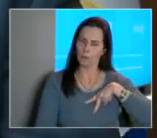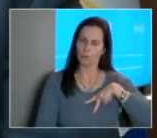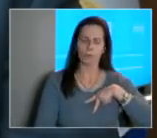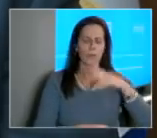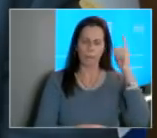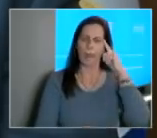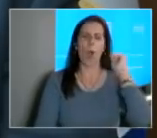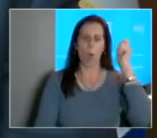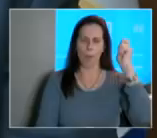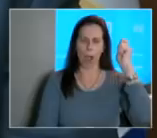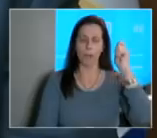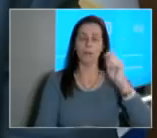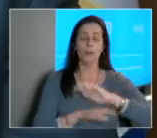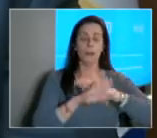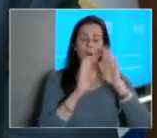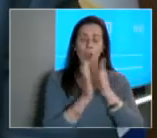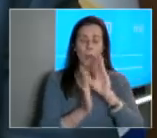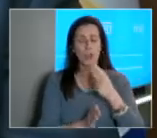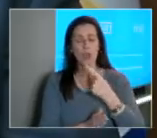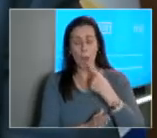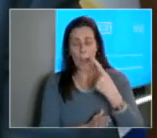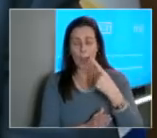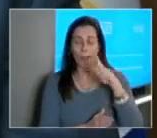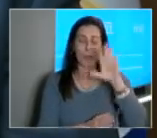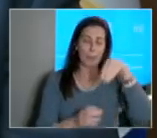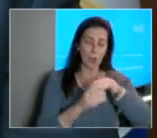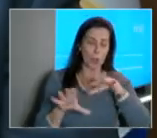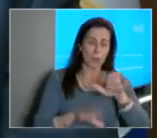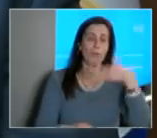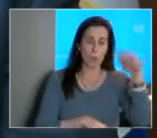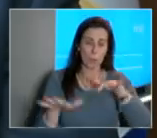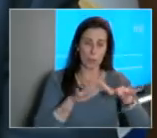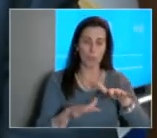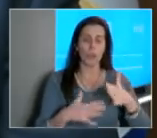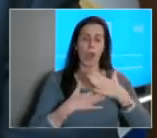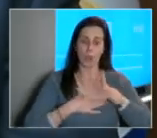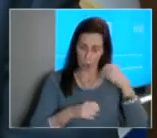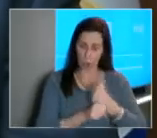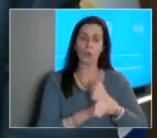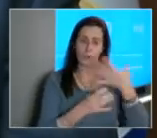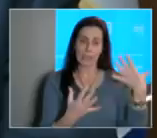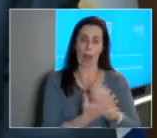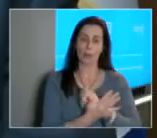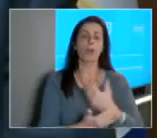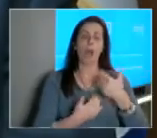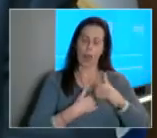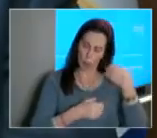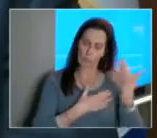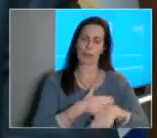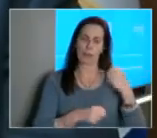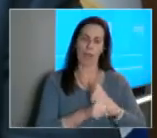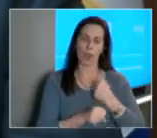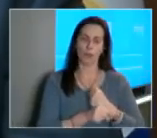בצורה מושכלת, ולכל המצייצים בחוץ ואפילו בתוך הממשלה. אנחנו עשינו את העבודה, אנחנו נשלים את